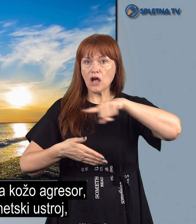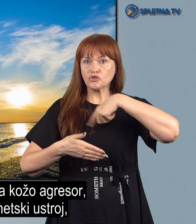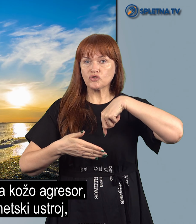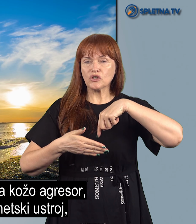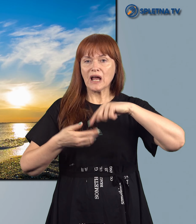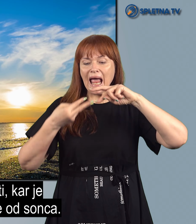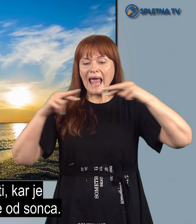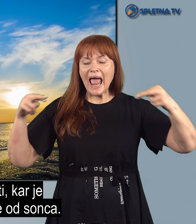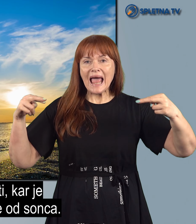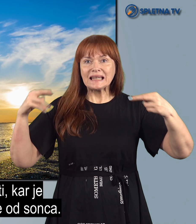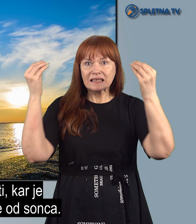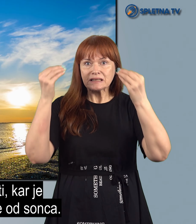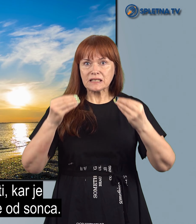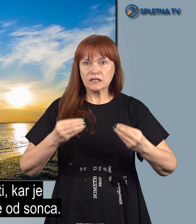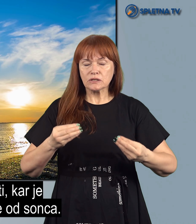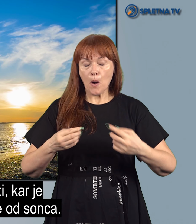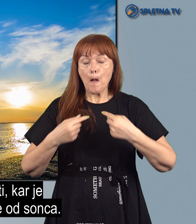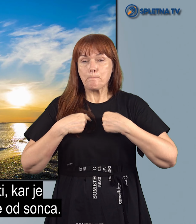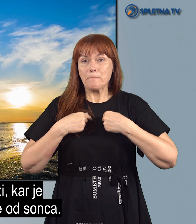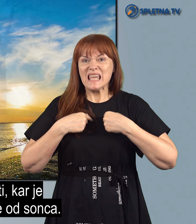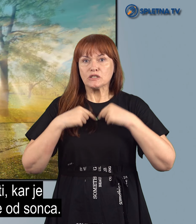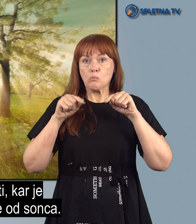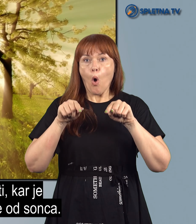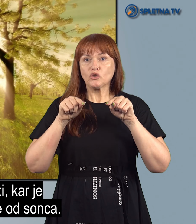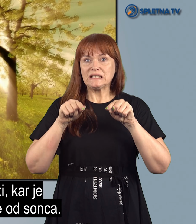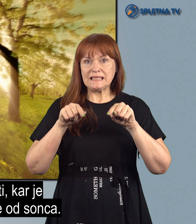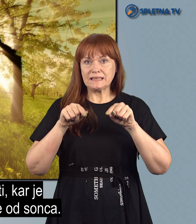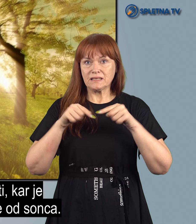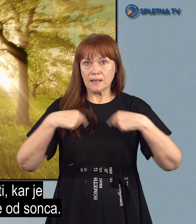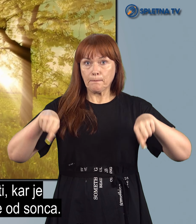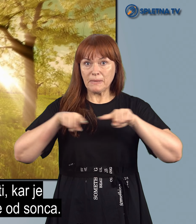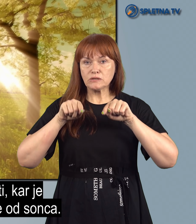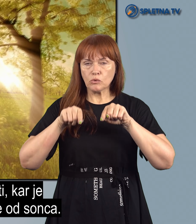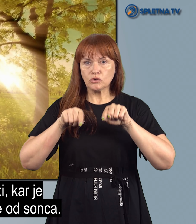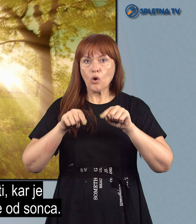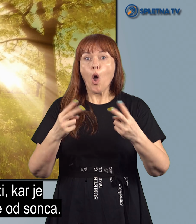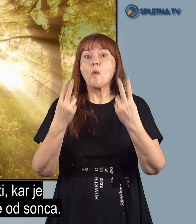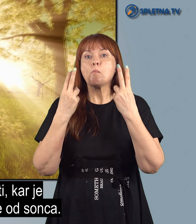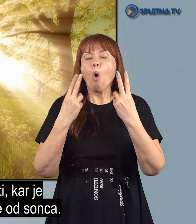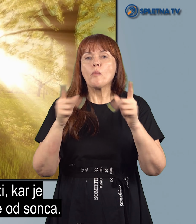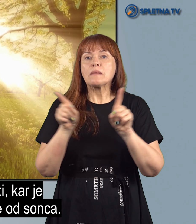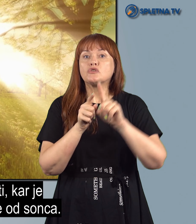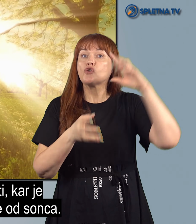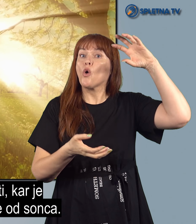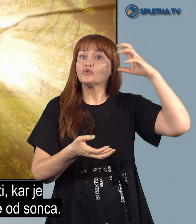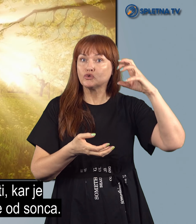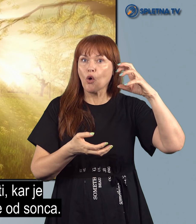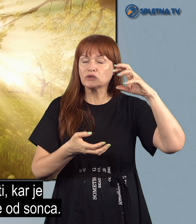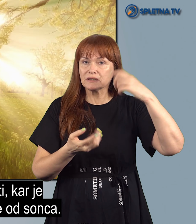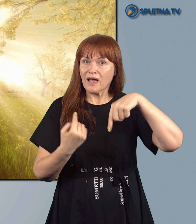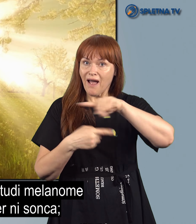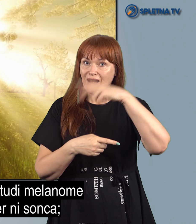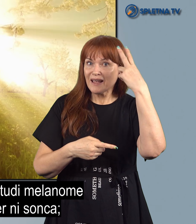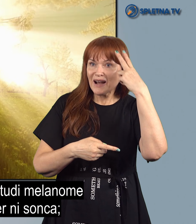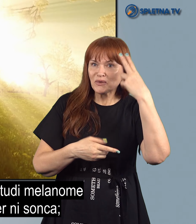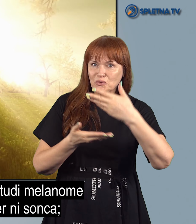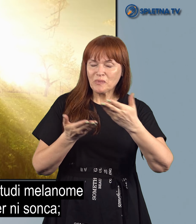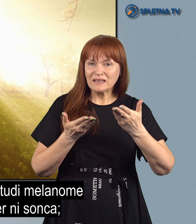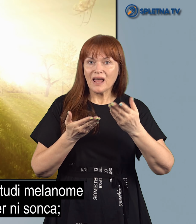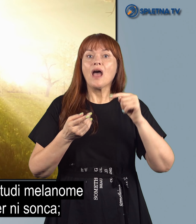genetski ustroj, mi smo pa tisti, ki je to pomembnejše kot sonce, razumete? Zdaj, če bi